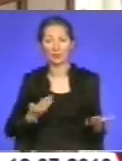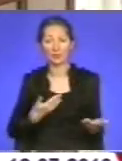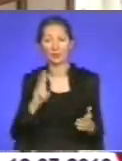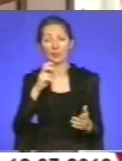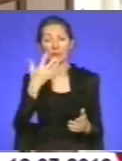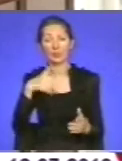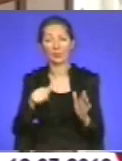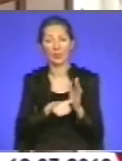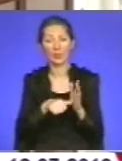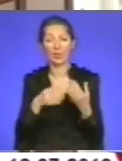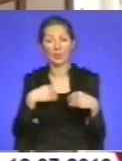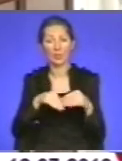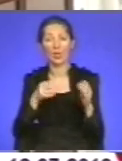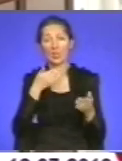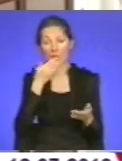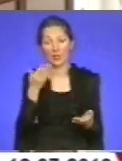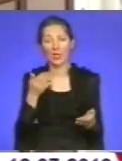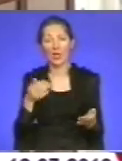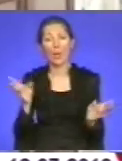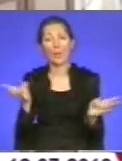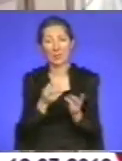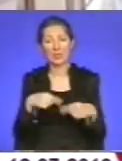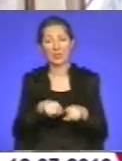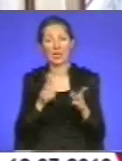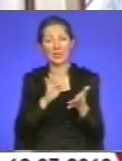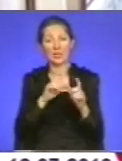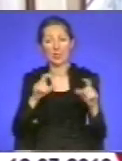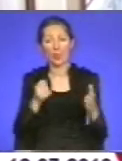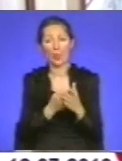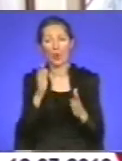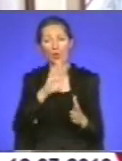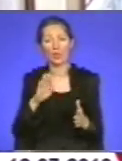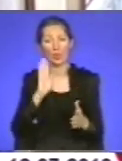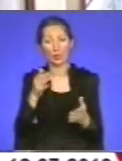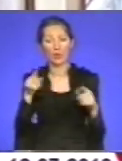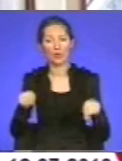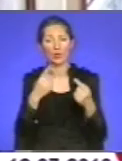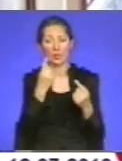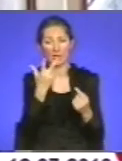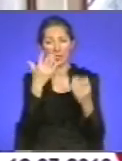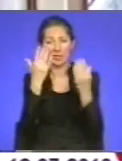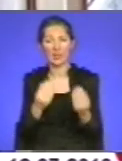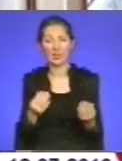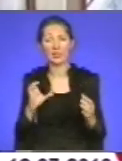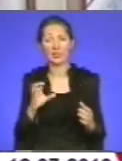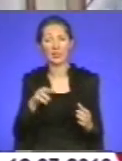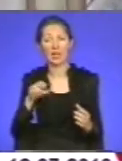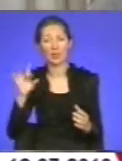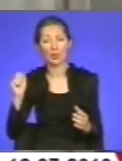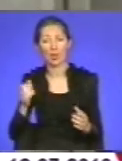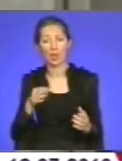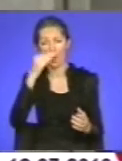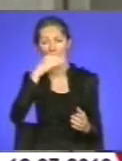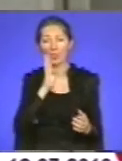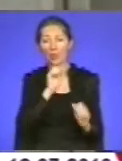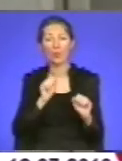про необхідність таких центрів. До 1 вересня буде створено 3 денні стаціонари, де батьки матимуть змогу зранку залишати своїх дітей